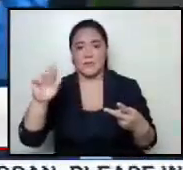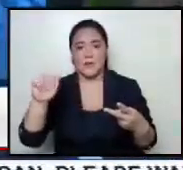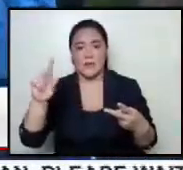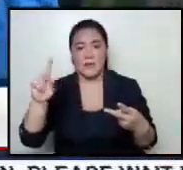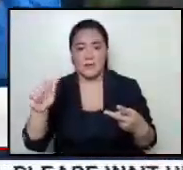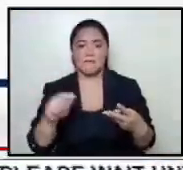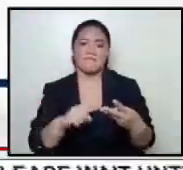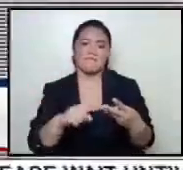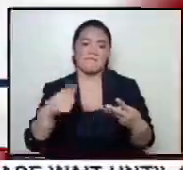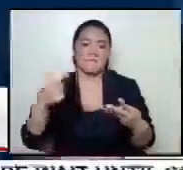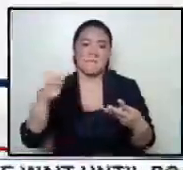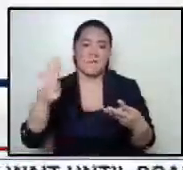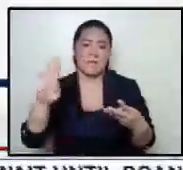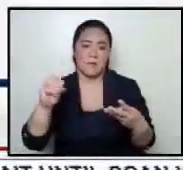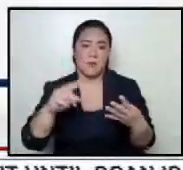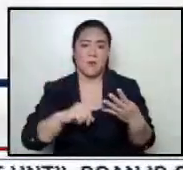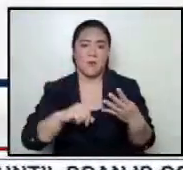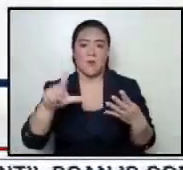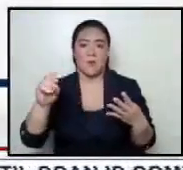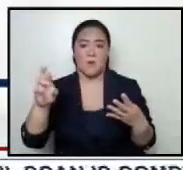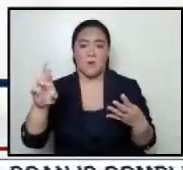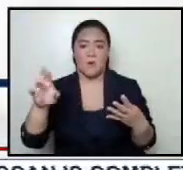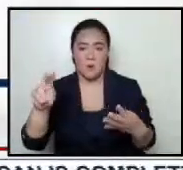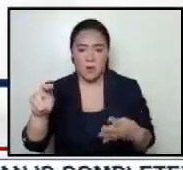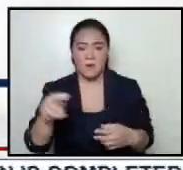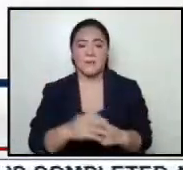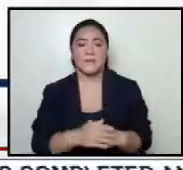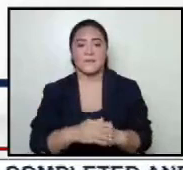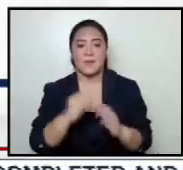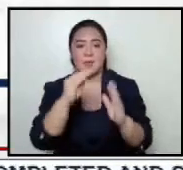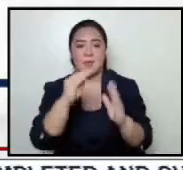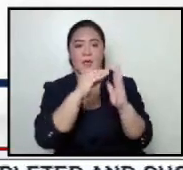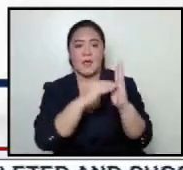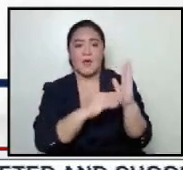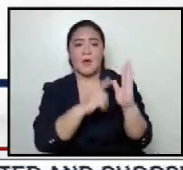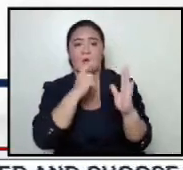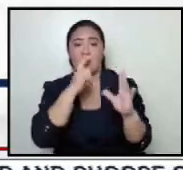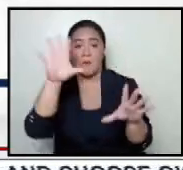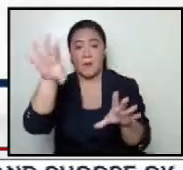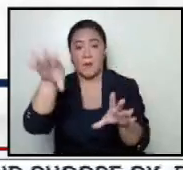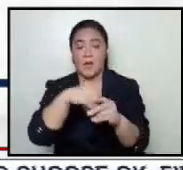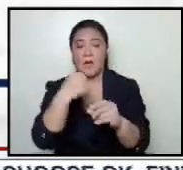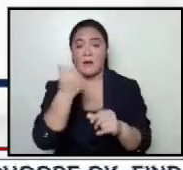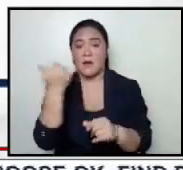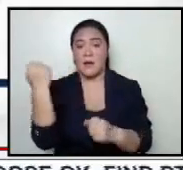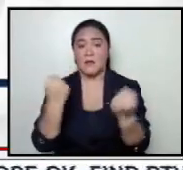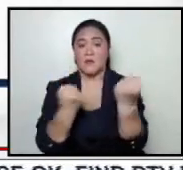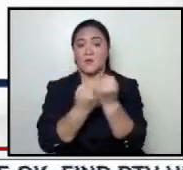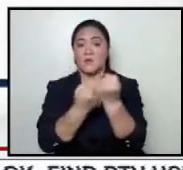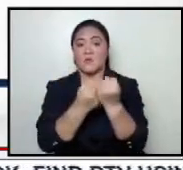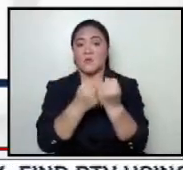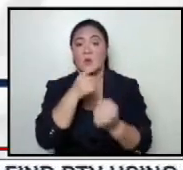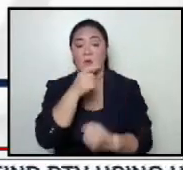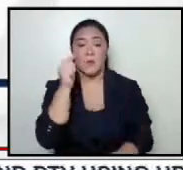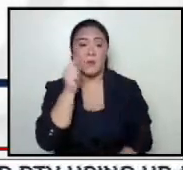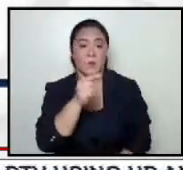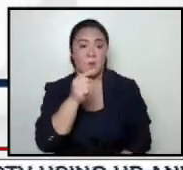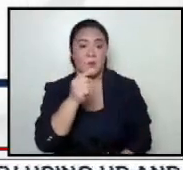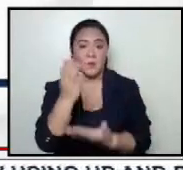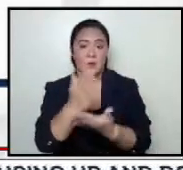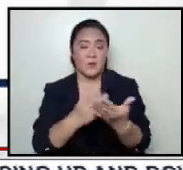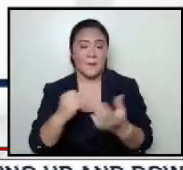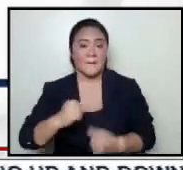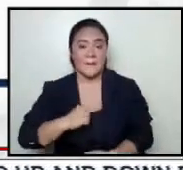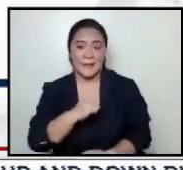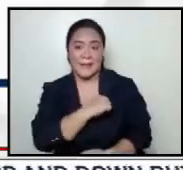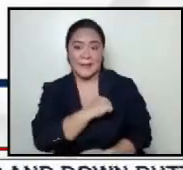at Loren Legarda. Wala man sa pagtitipon, nabanggit din ng presidente ang kanyang suporta para sa iba pang senatorial bets na